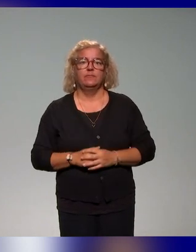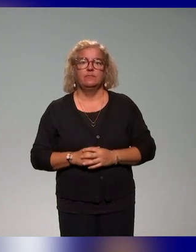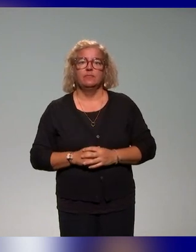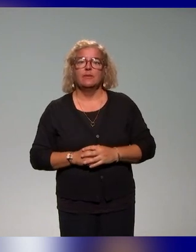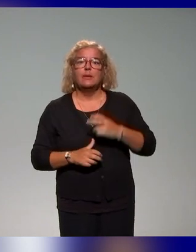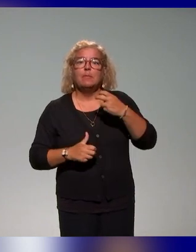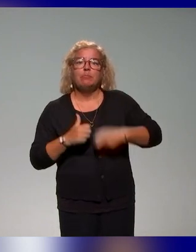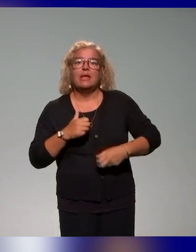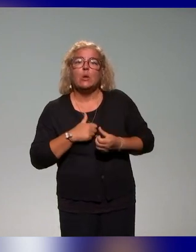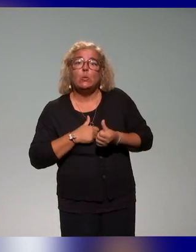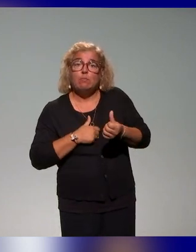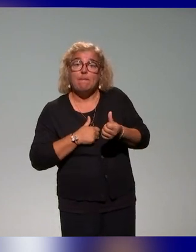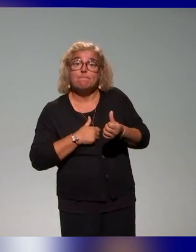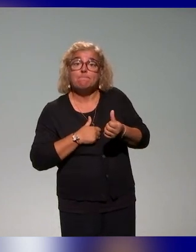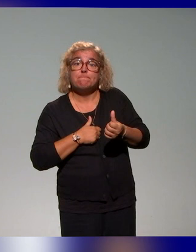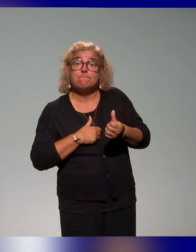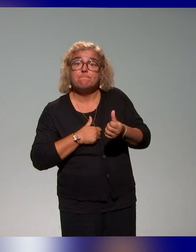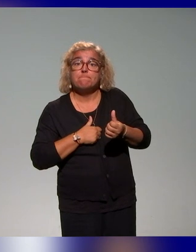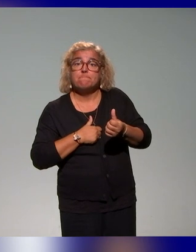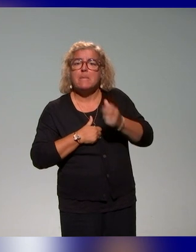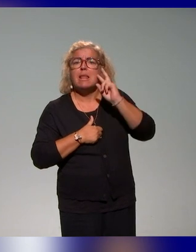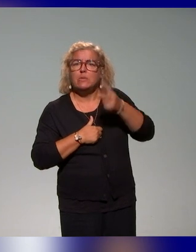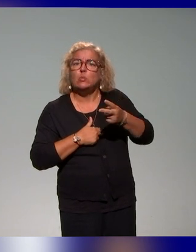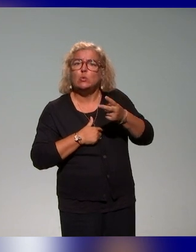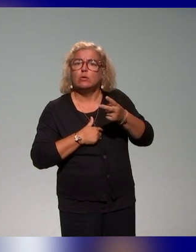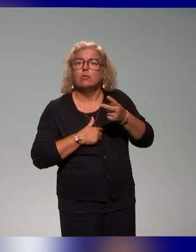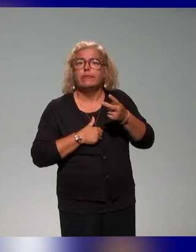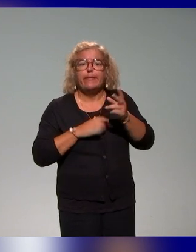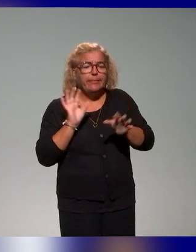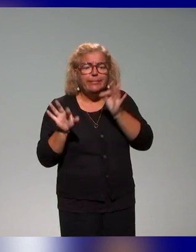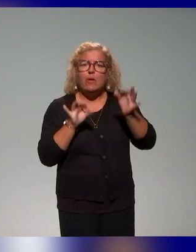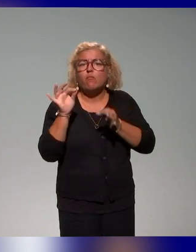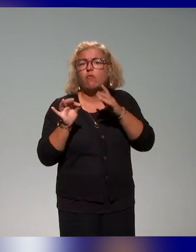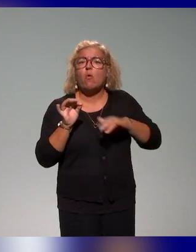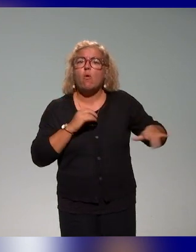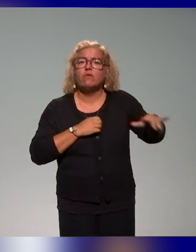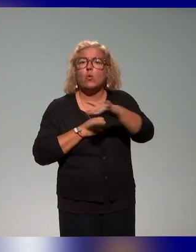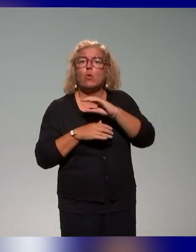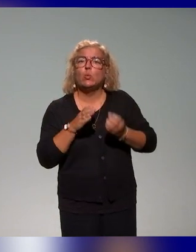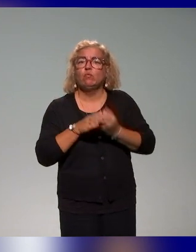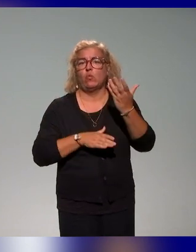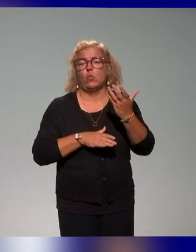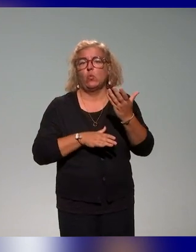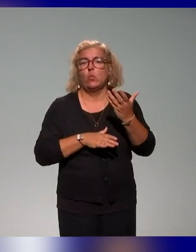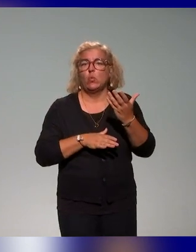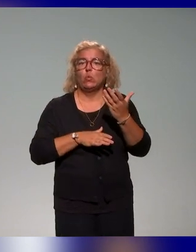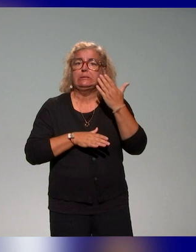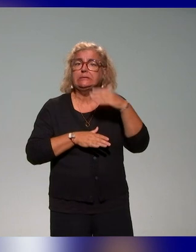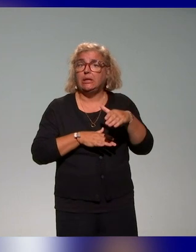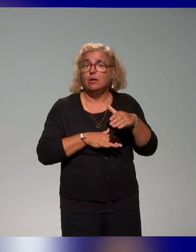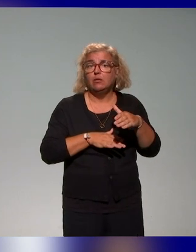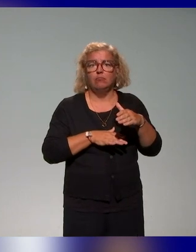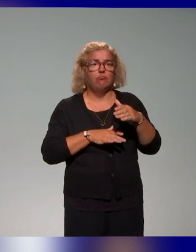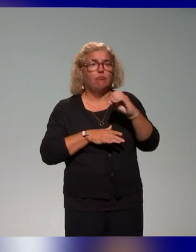Pierre maîtrise son matériel et Pierre a l'habitude de découvrir des environnements nouveaux, des